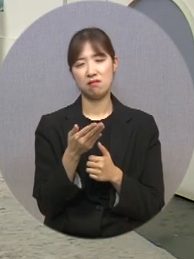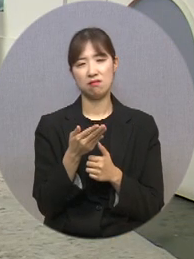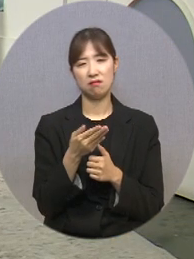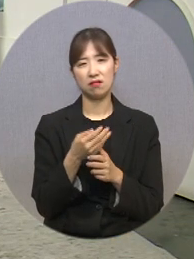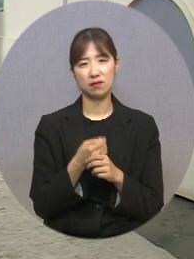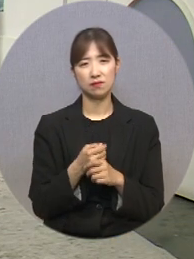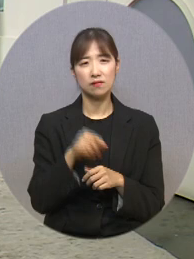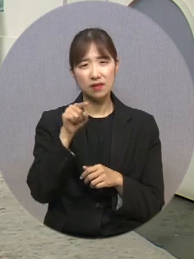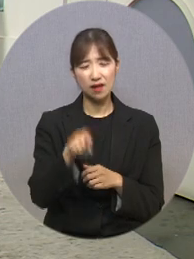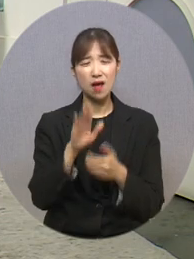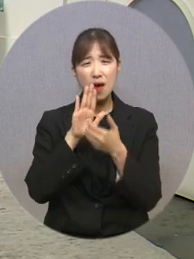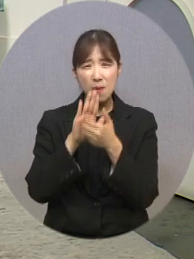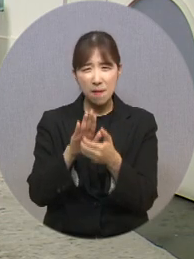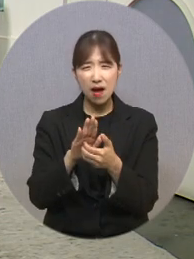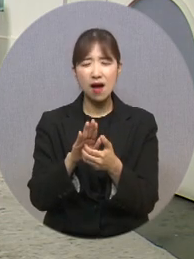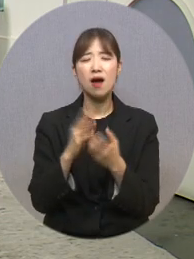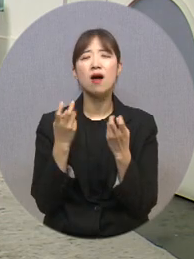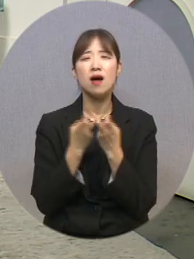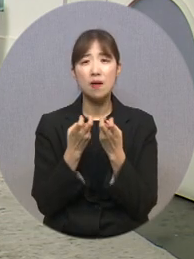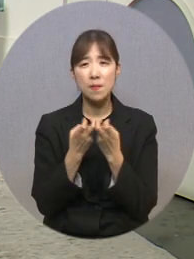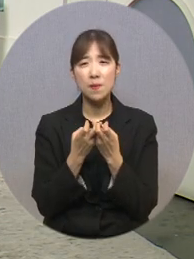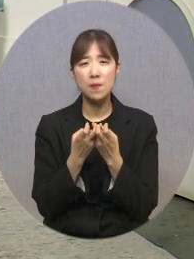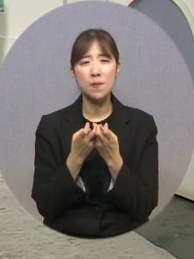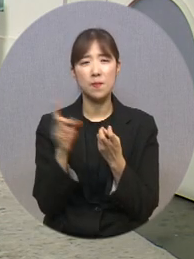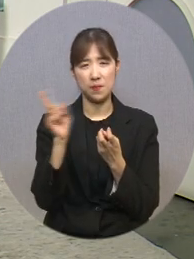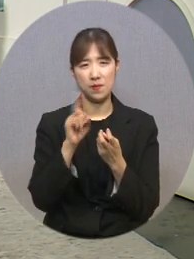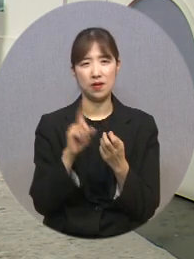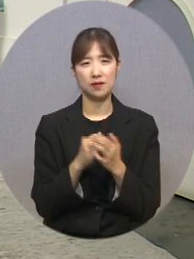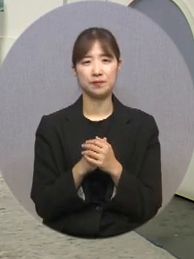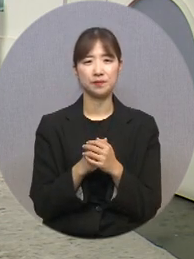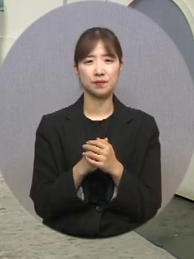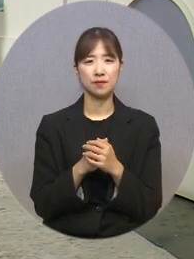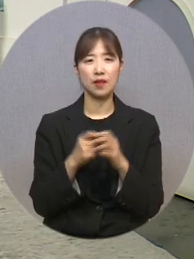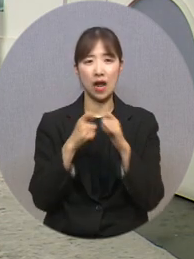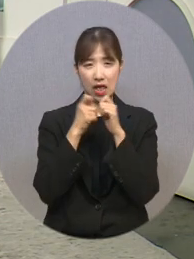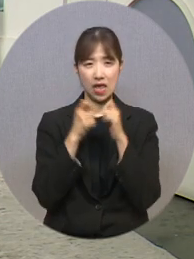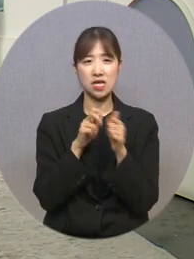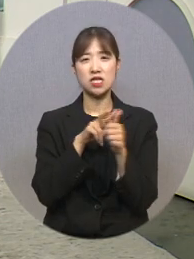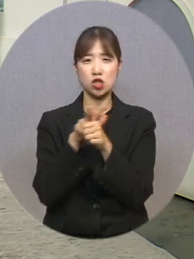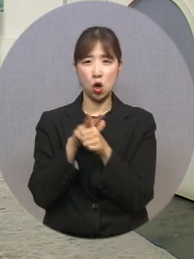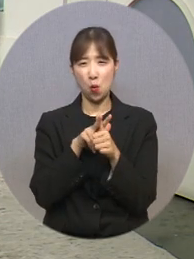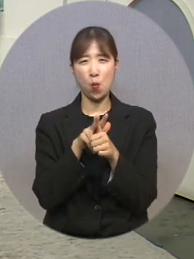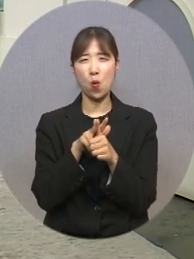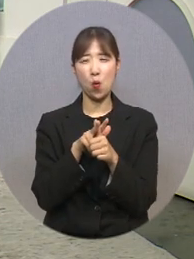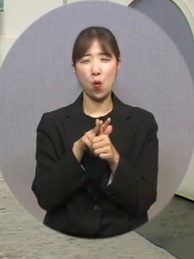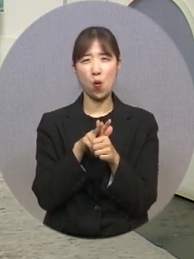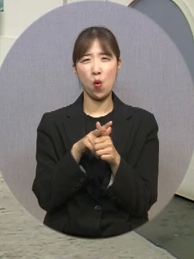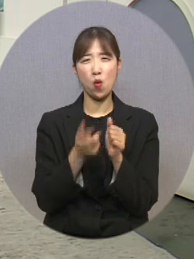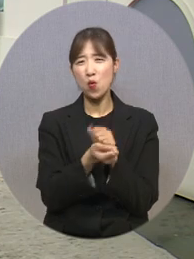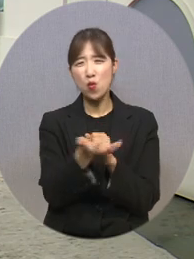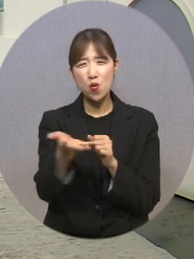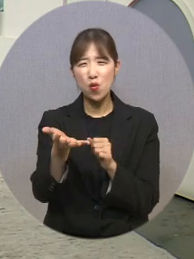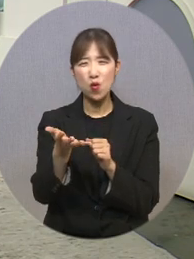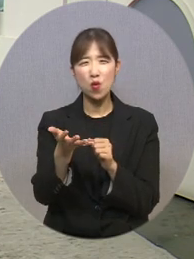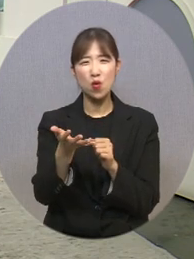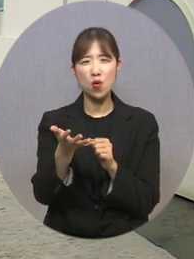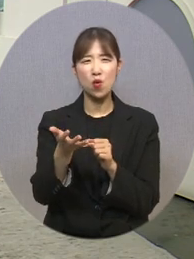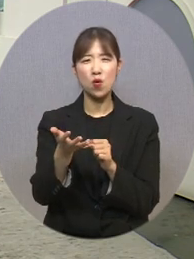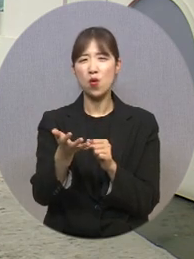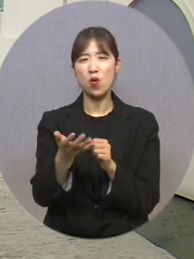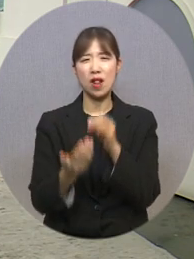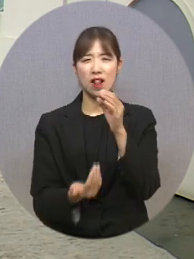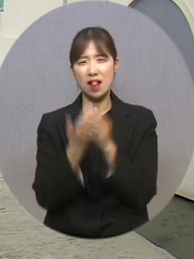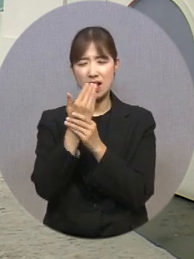그래서 이제 그거를 막으려면은 이제 요새 보면은 개인정보 그 노출자 그